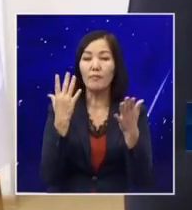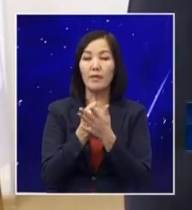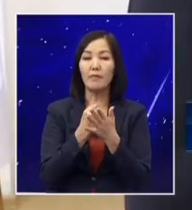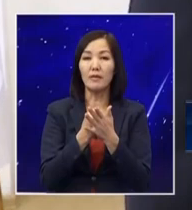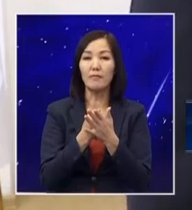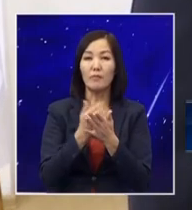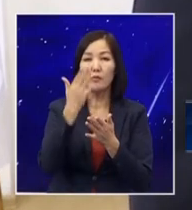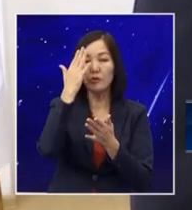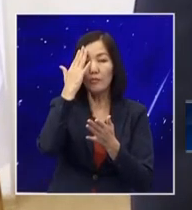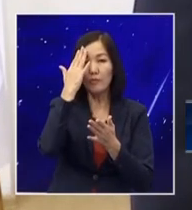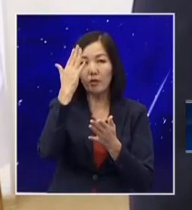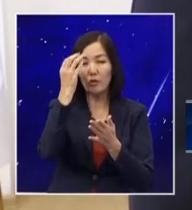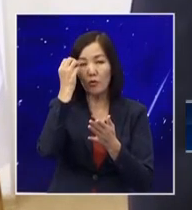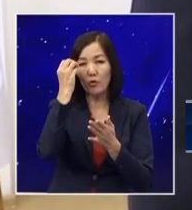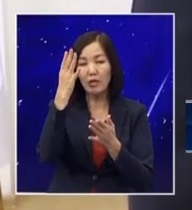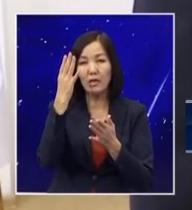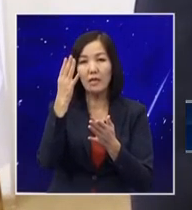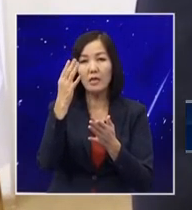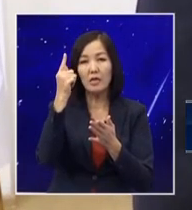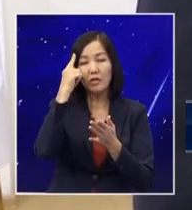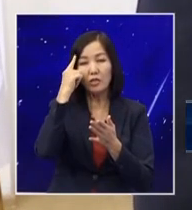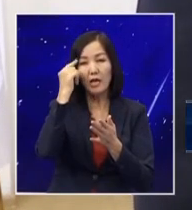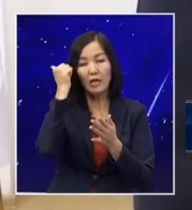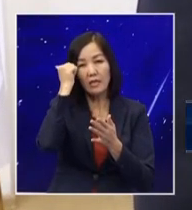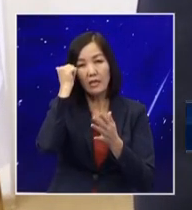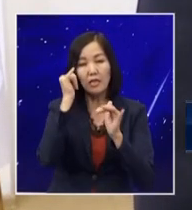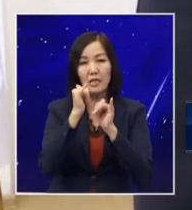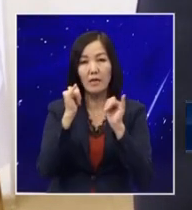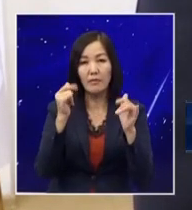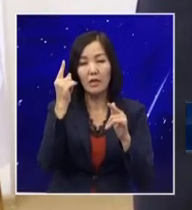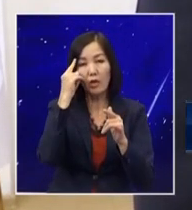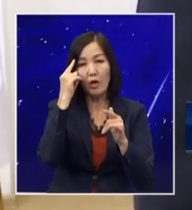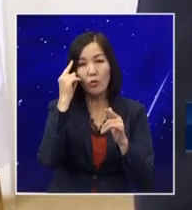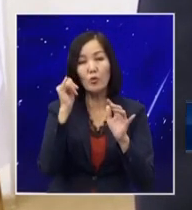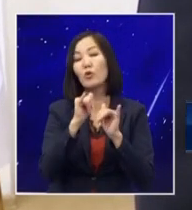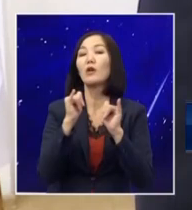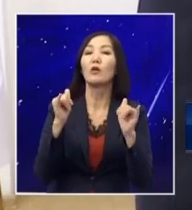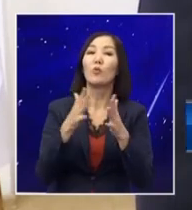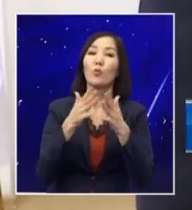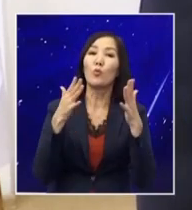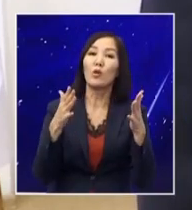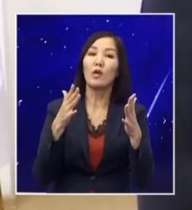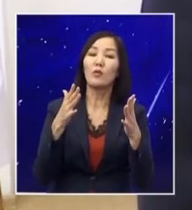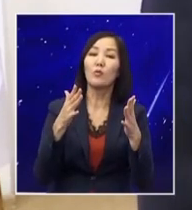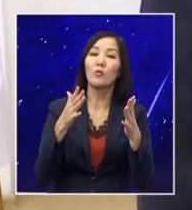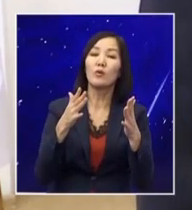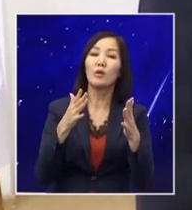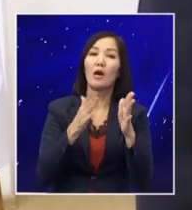Осы методикамды бұл жадыны дамытады, ақыл ойды үлкейді, ойлануды